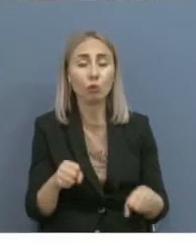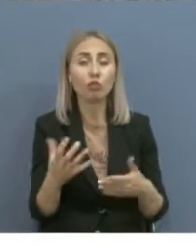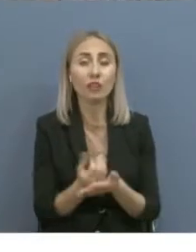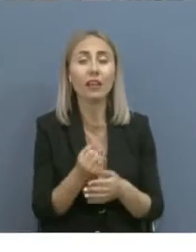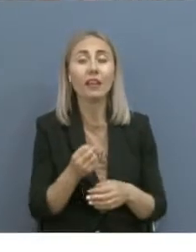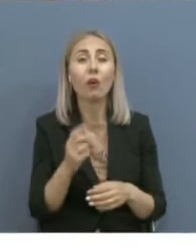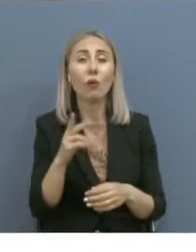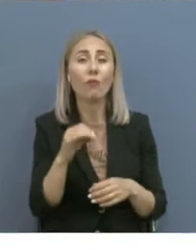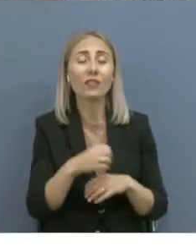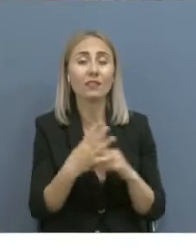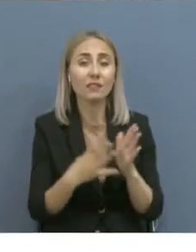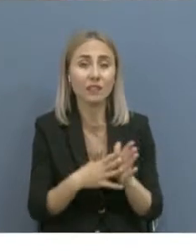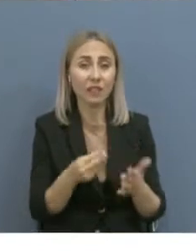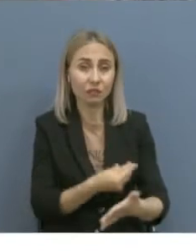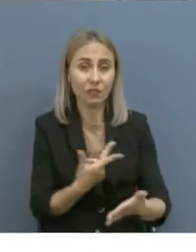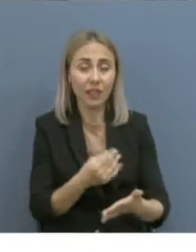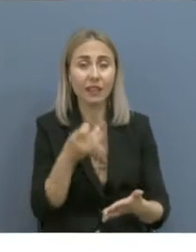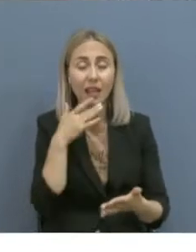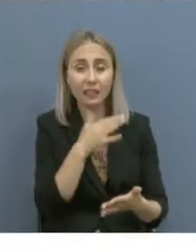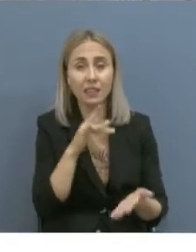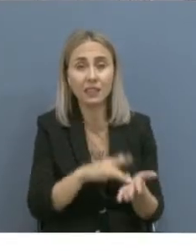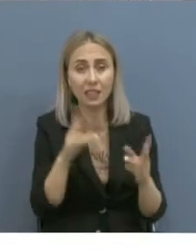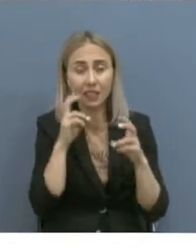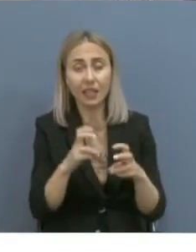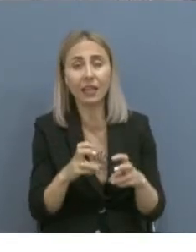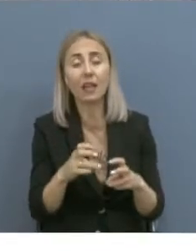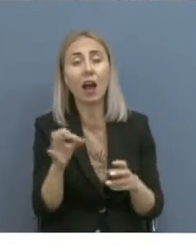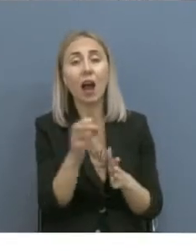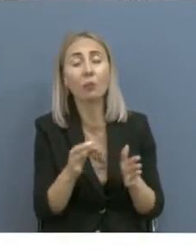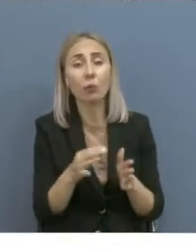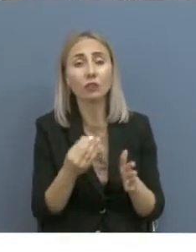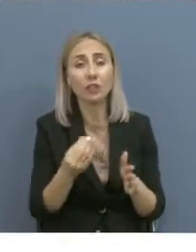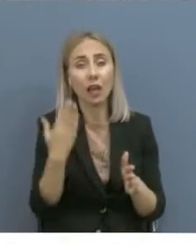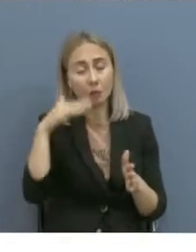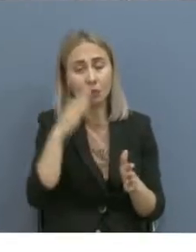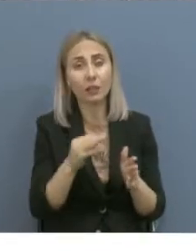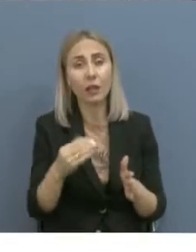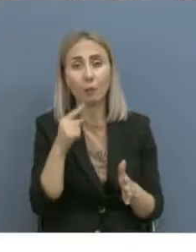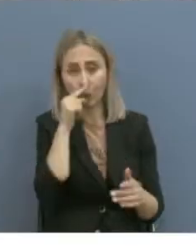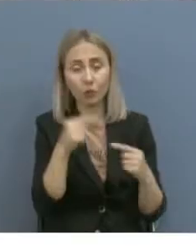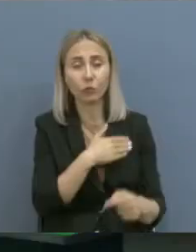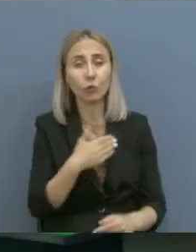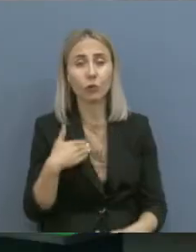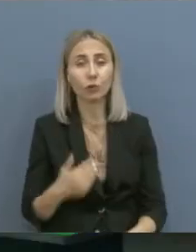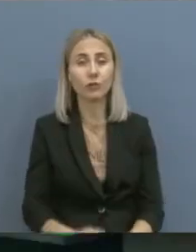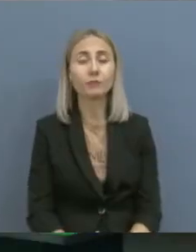сақтауға шақырады. Бибінұр Амырханқызы, Сәния Көпжасарова, Павел Соловьев, Көкше ақпарат.